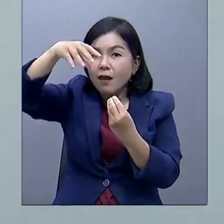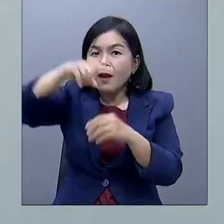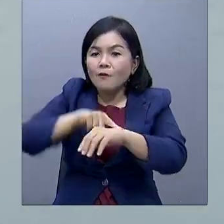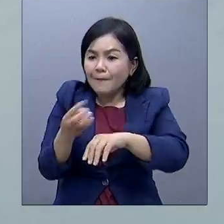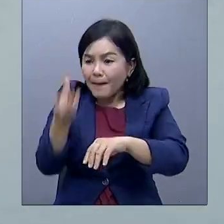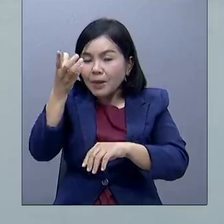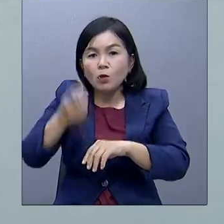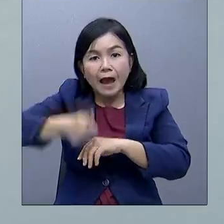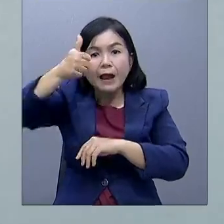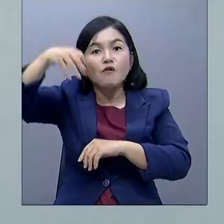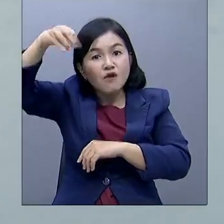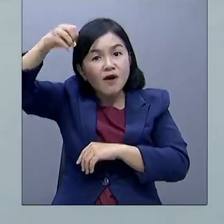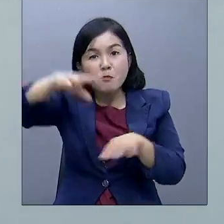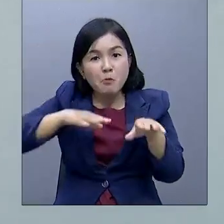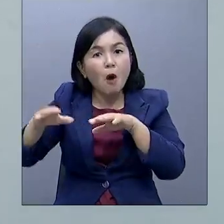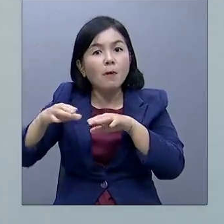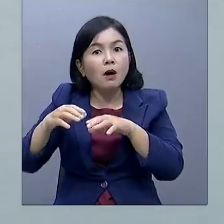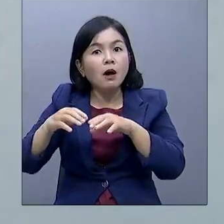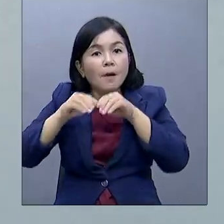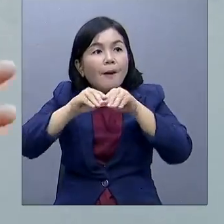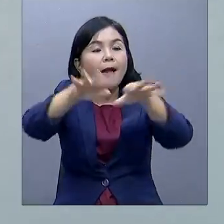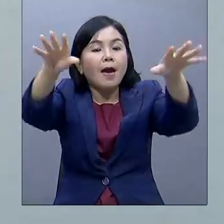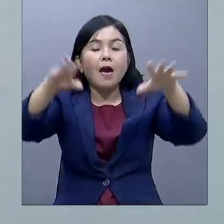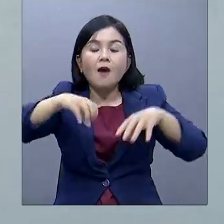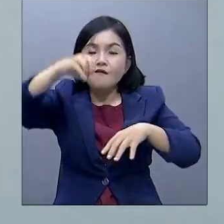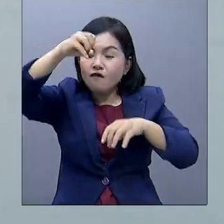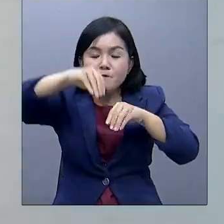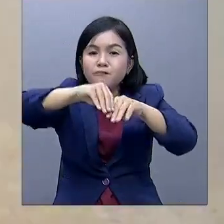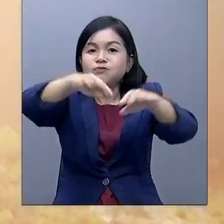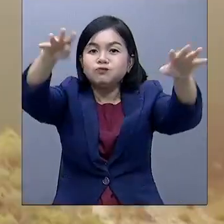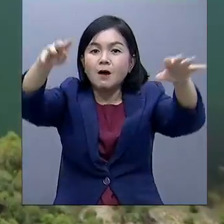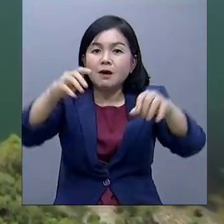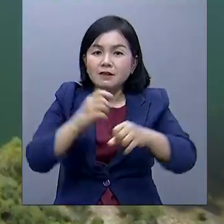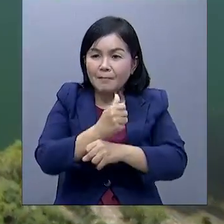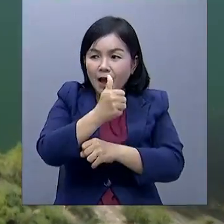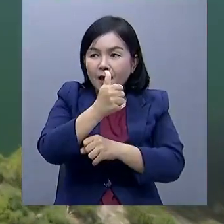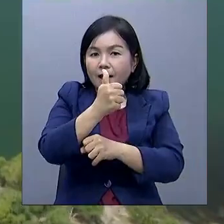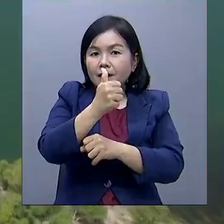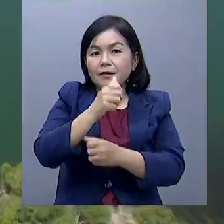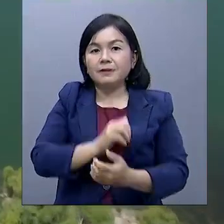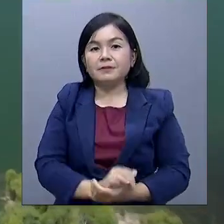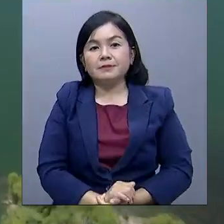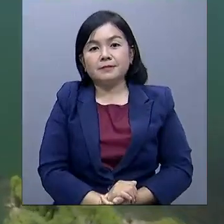กิน5นาทีเนี่ย พร้อมเลย เขาสามารถที่จะจ่ายไฟฟ้าได้ตามกำลังความสามารถของเขาเลย